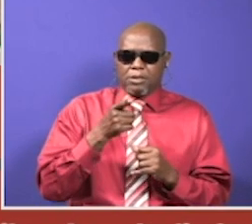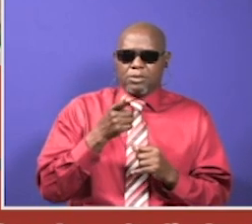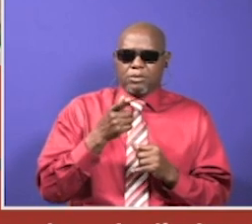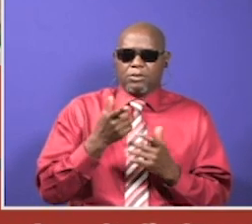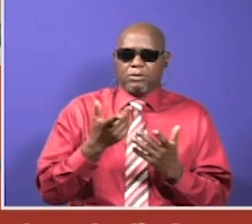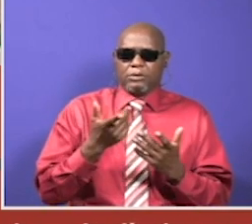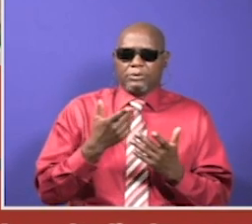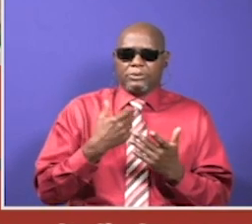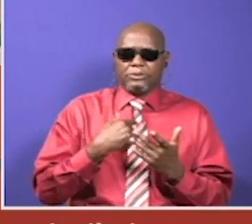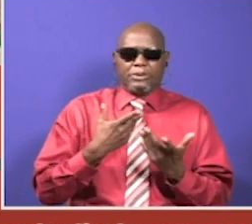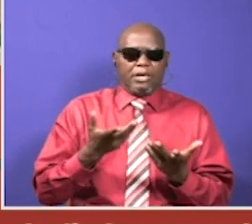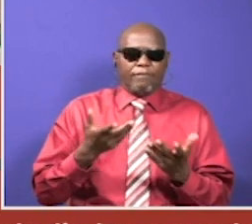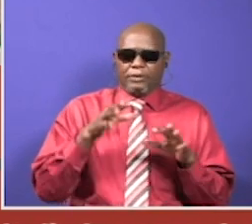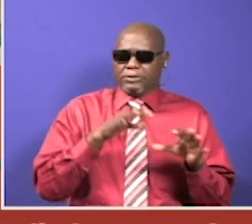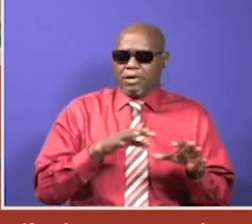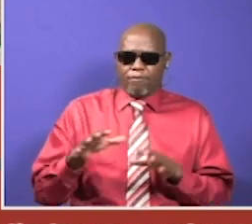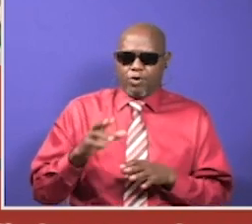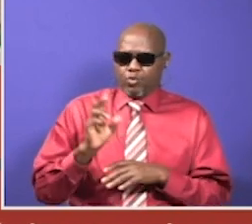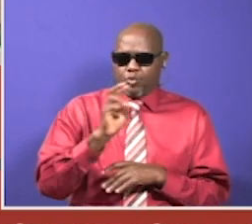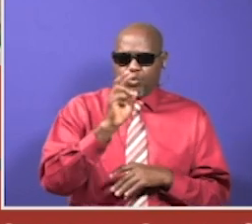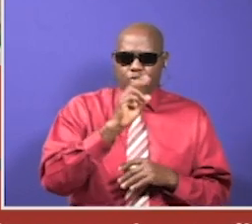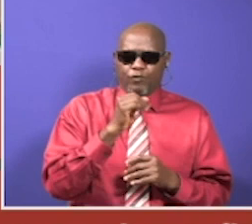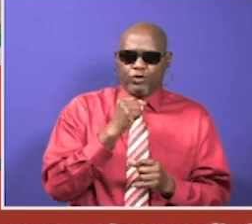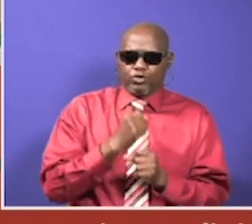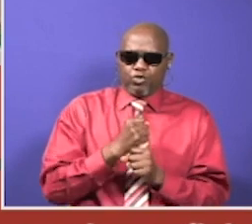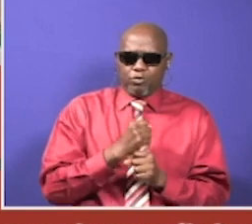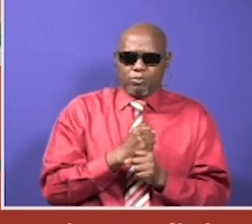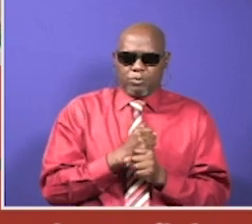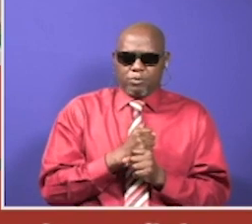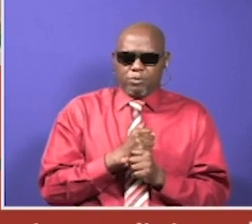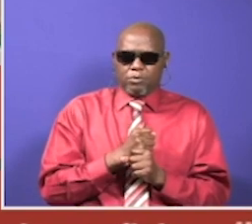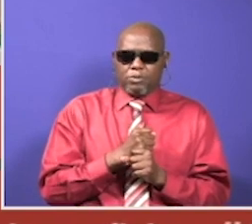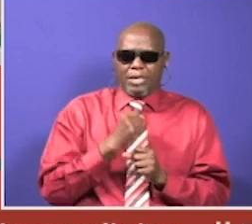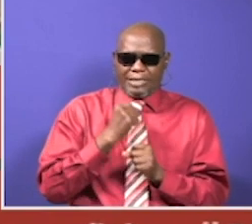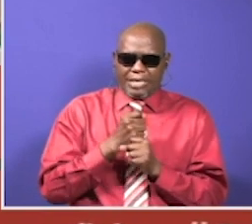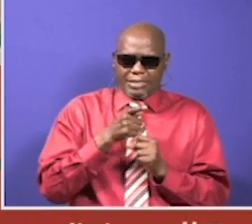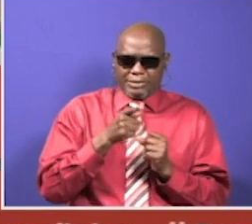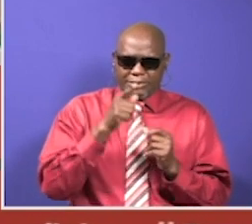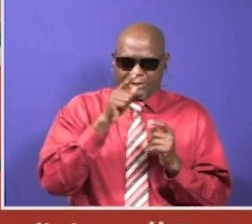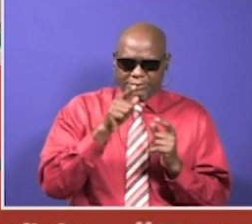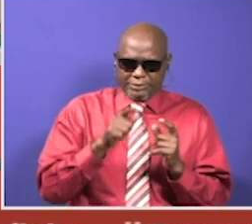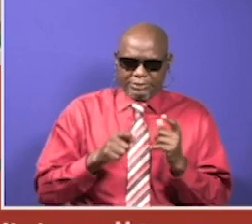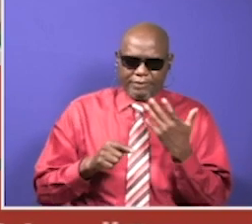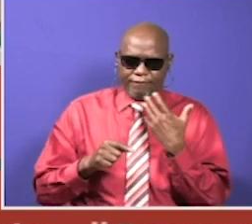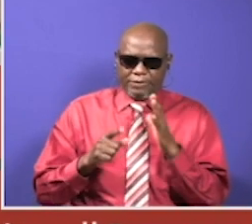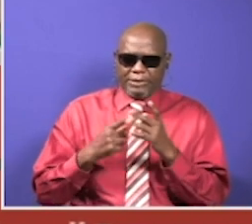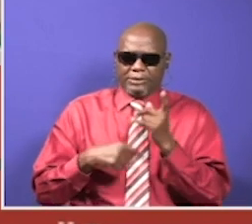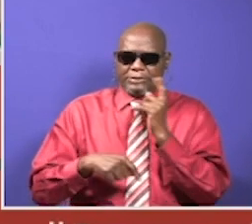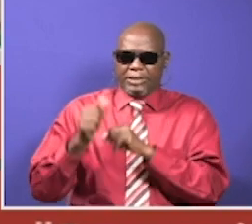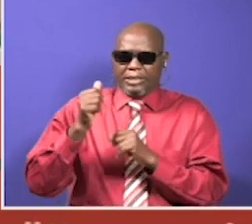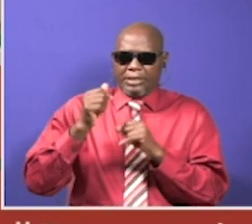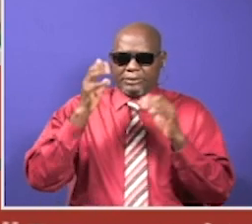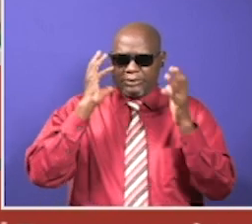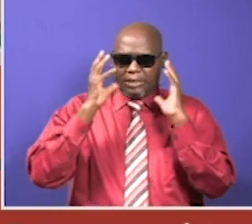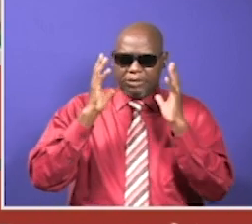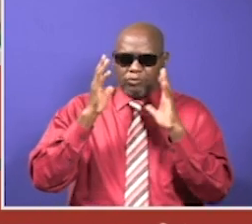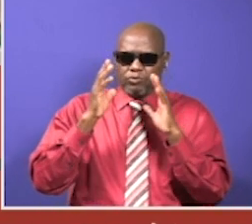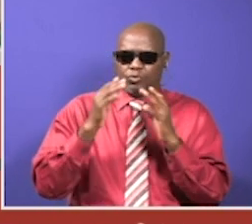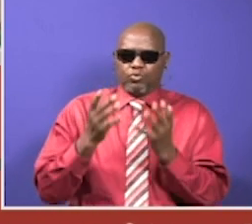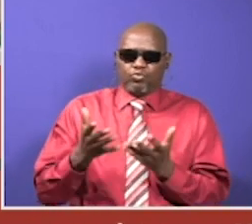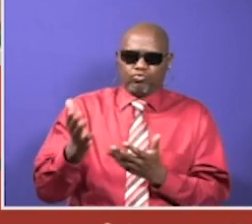desperate for a job, does all that is within his means, sells his salon so as to raise